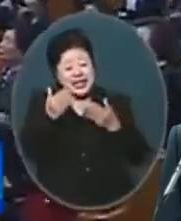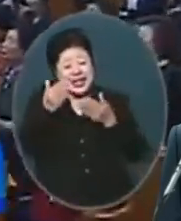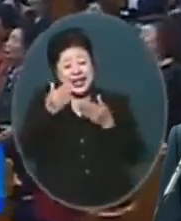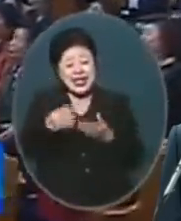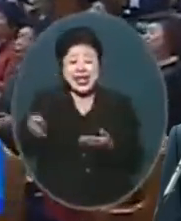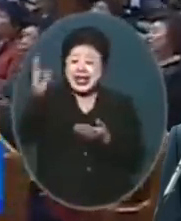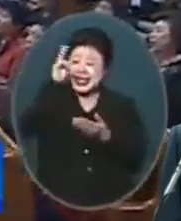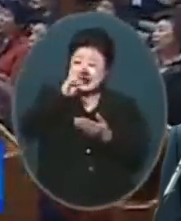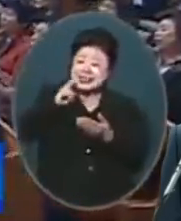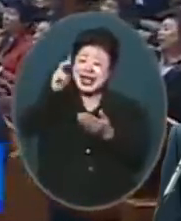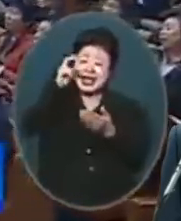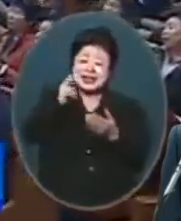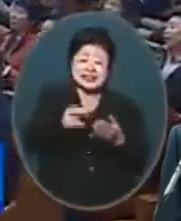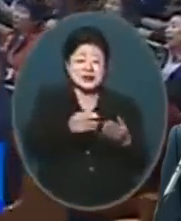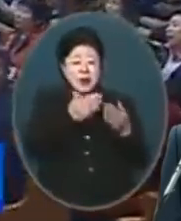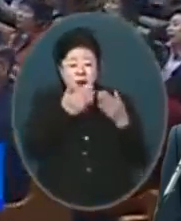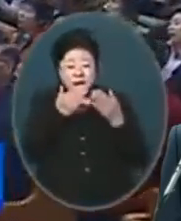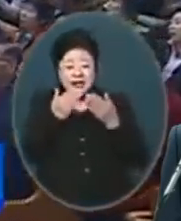찬송하세